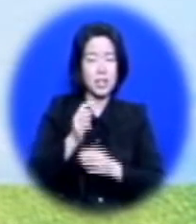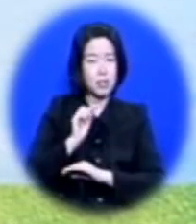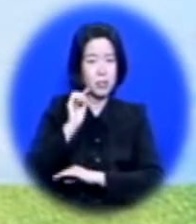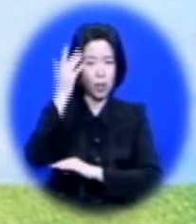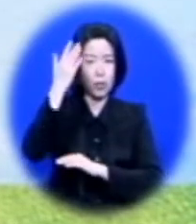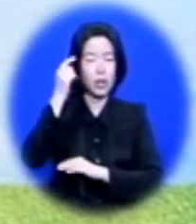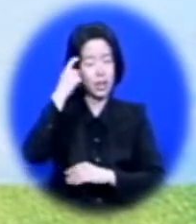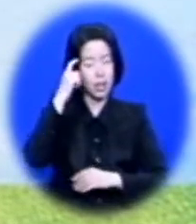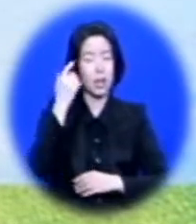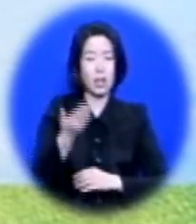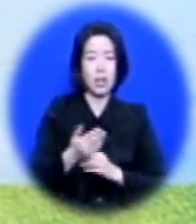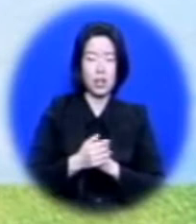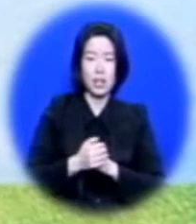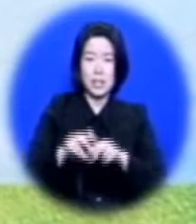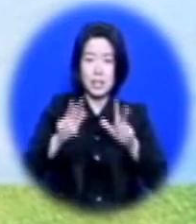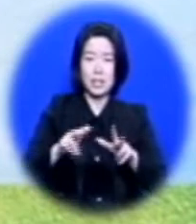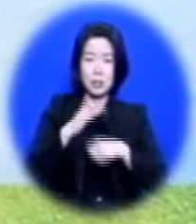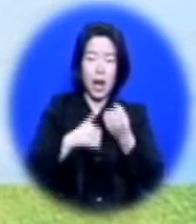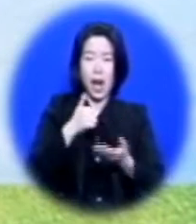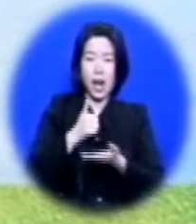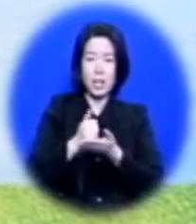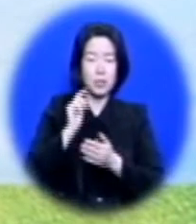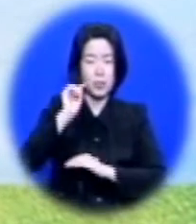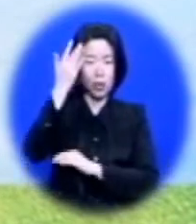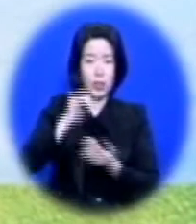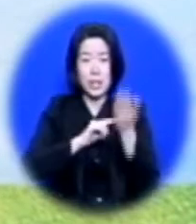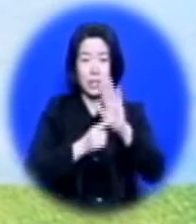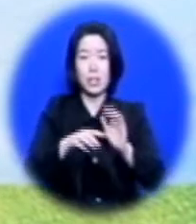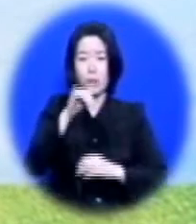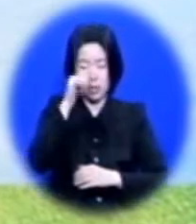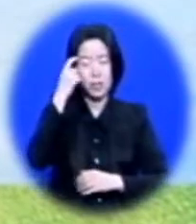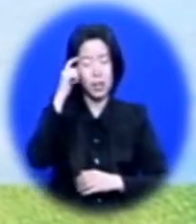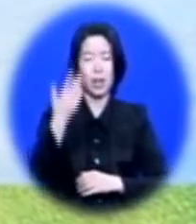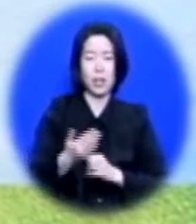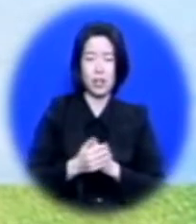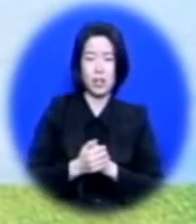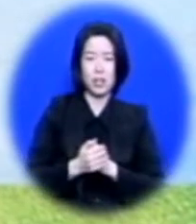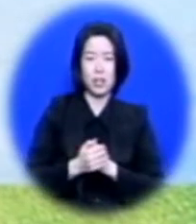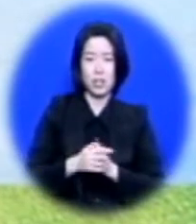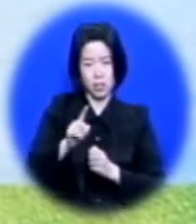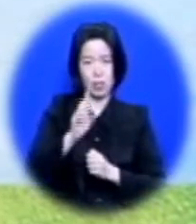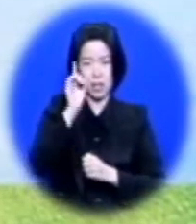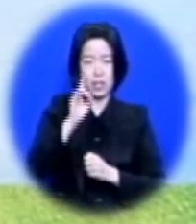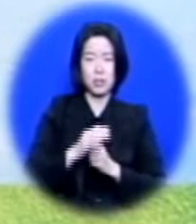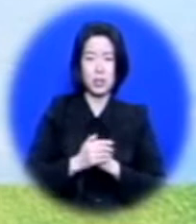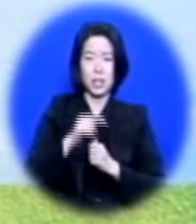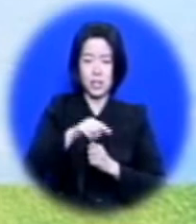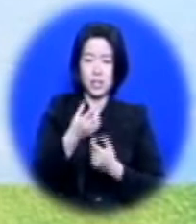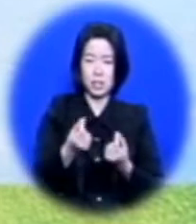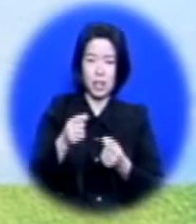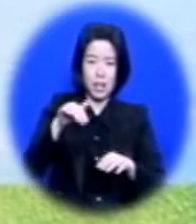인가요 지금 하나님의 영광이 드러나고 있는가 하는 거예요 이렇게 돼 다니다보면